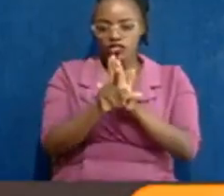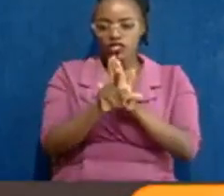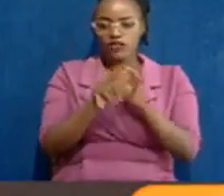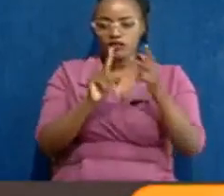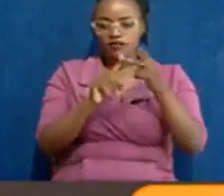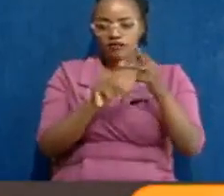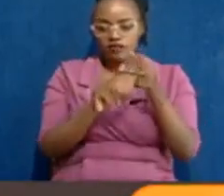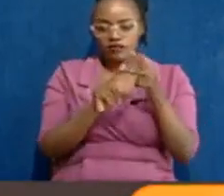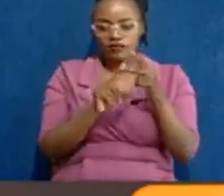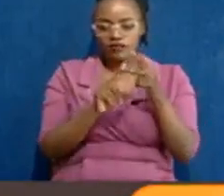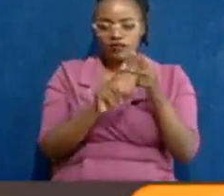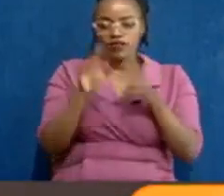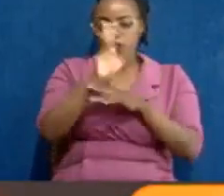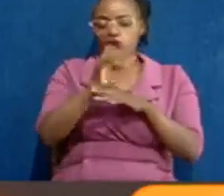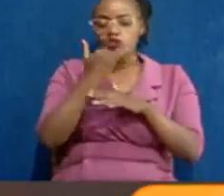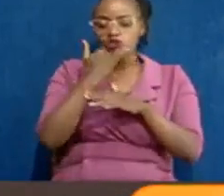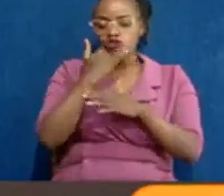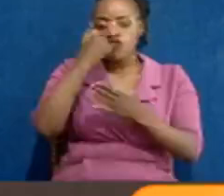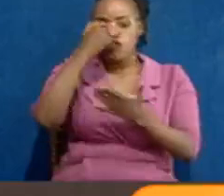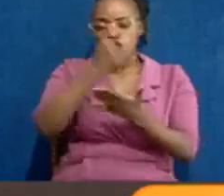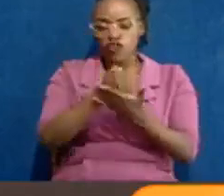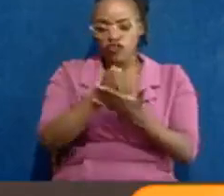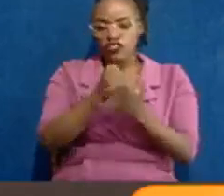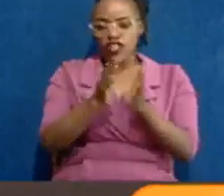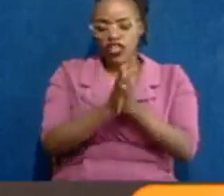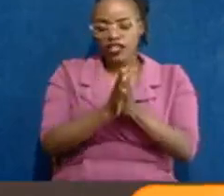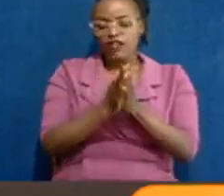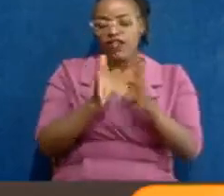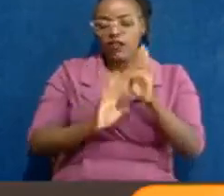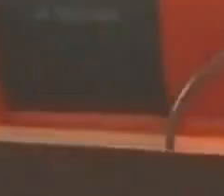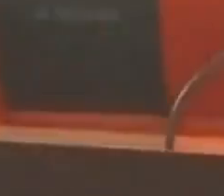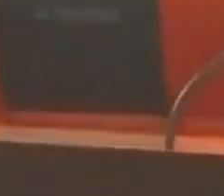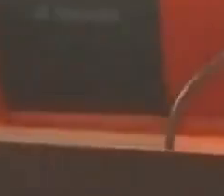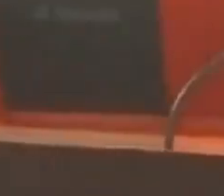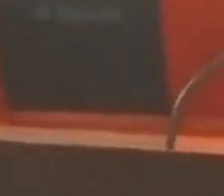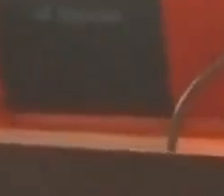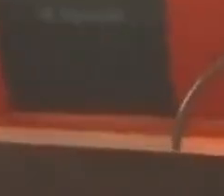Two, abuse of office and gross misconduct.